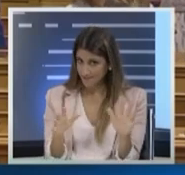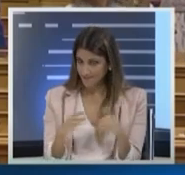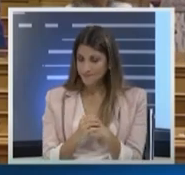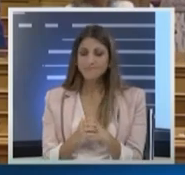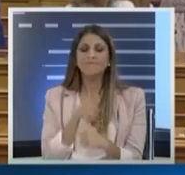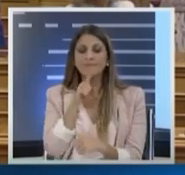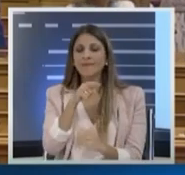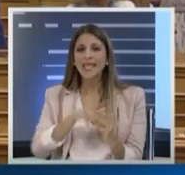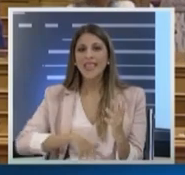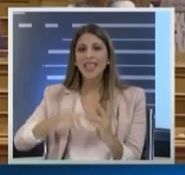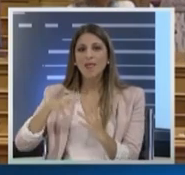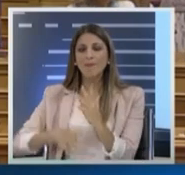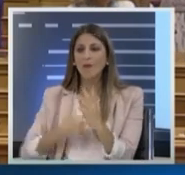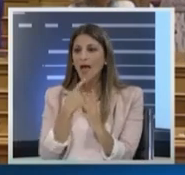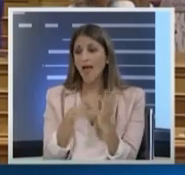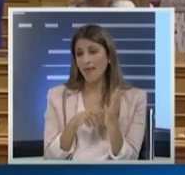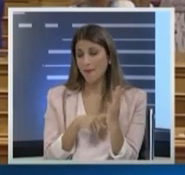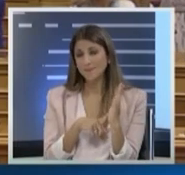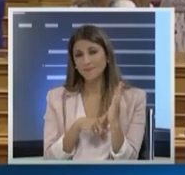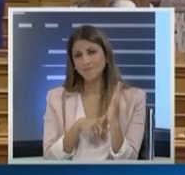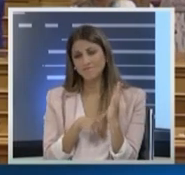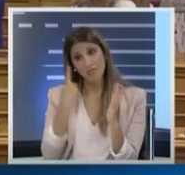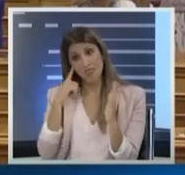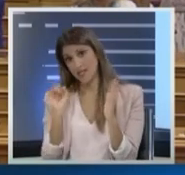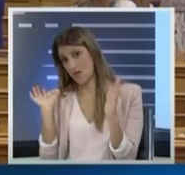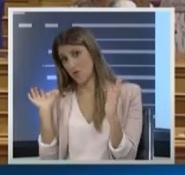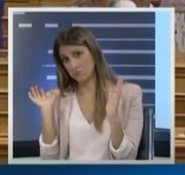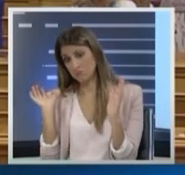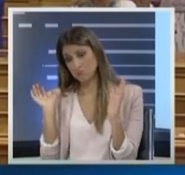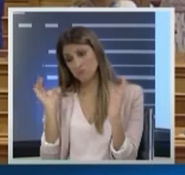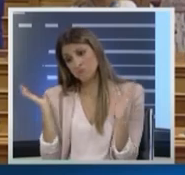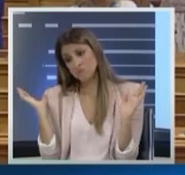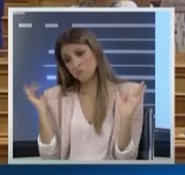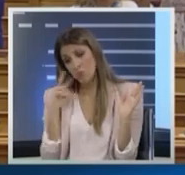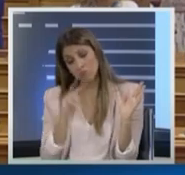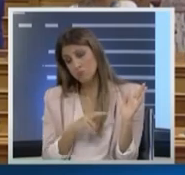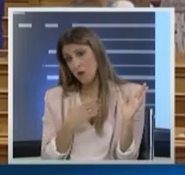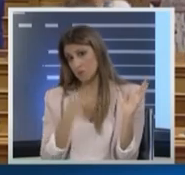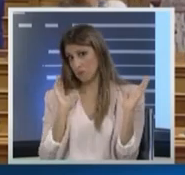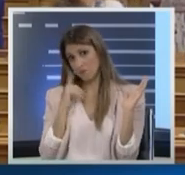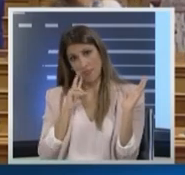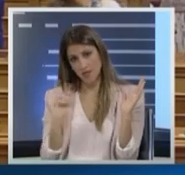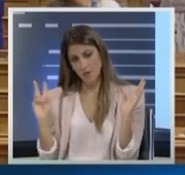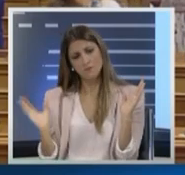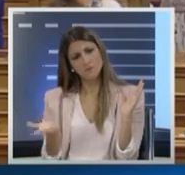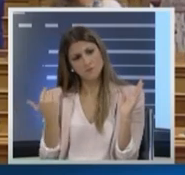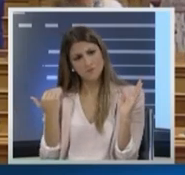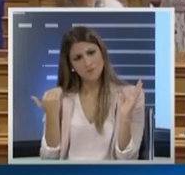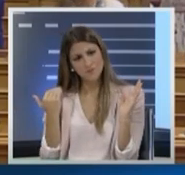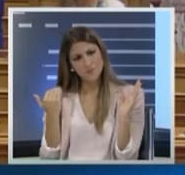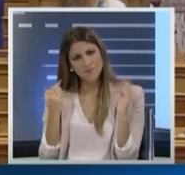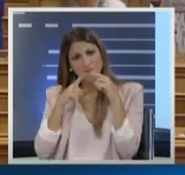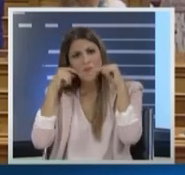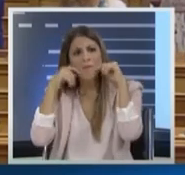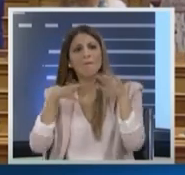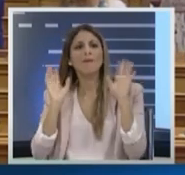το οποίο κείμενο ανέφερε, ενδεχομένως, δεν το γνωρίζω, δεν το αφισβητώ όμως, δεν έχω λόγο να το αφισβητήσω. Καλά, μην χαμογελάτε, θα